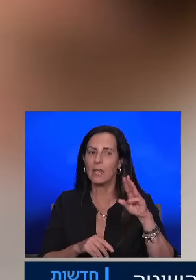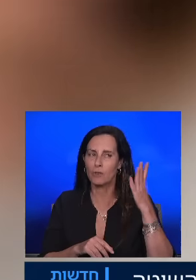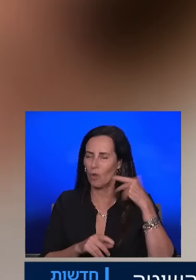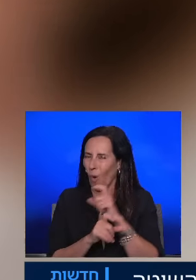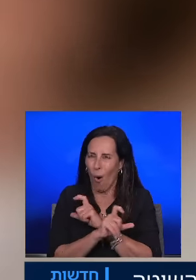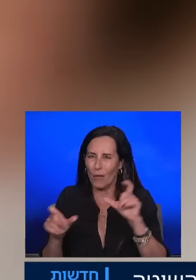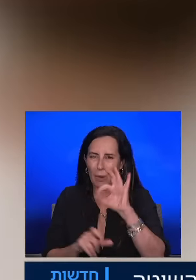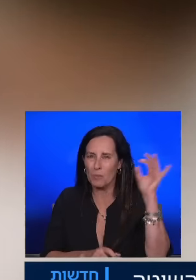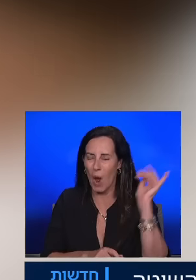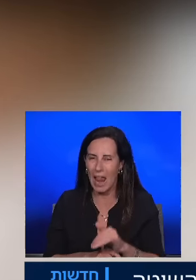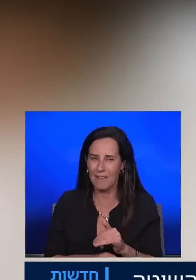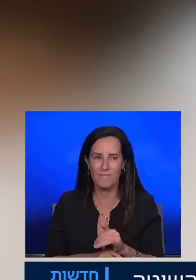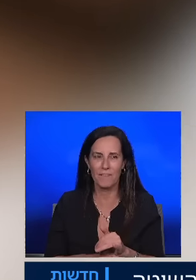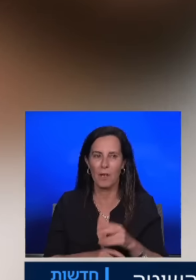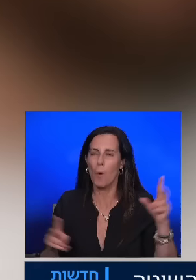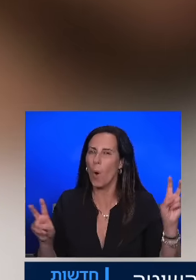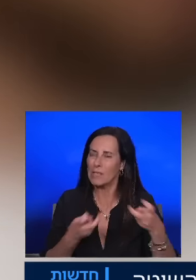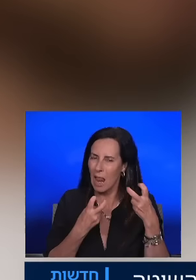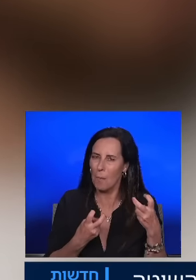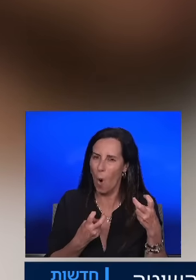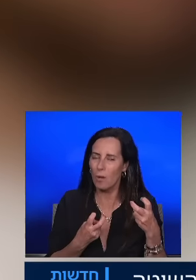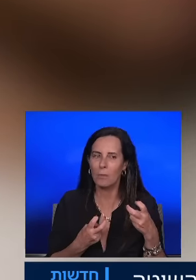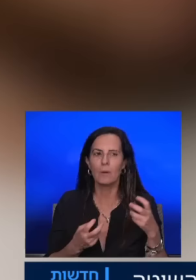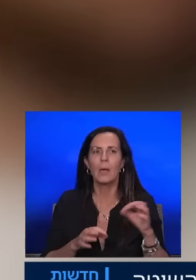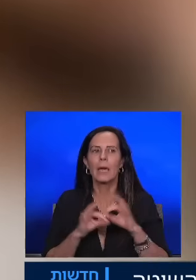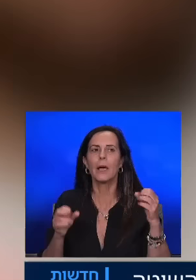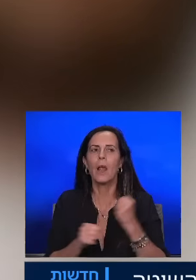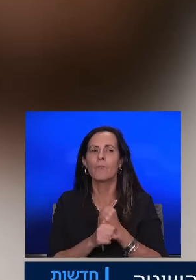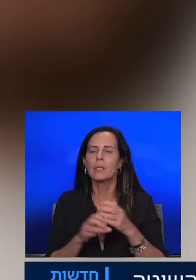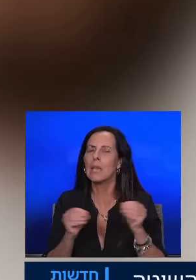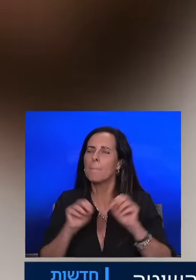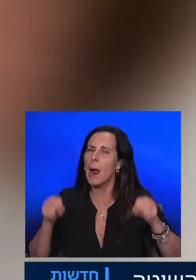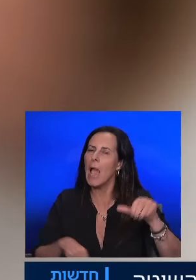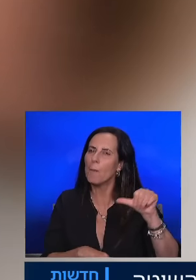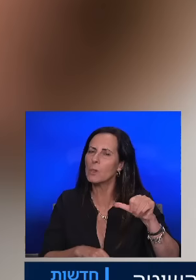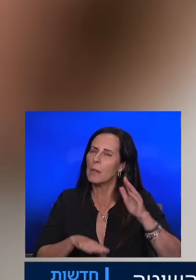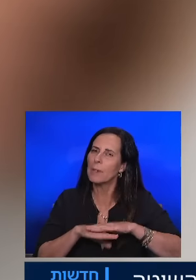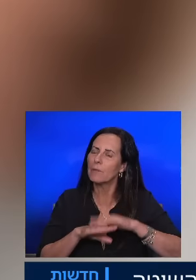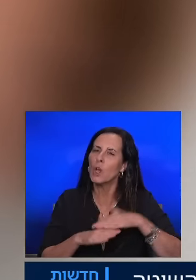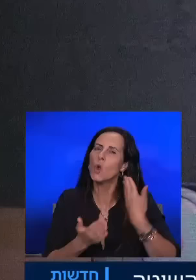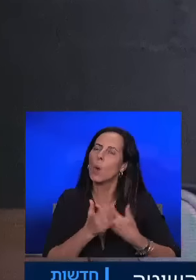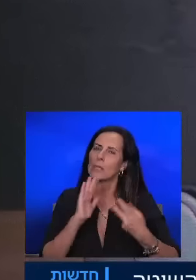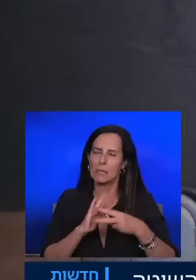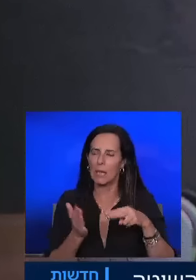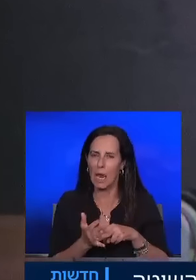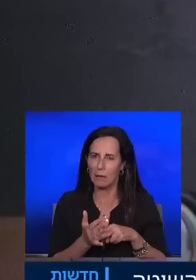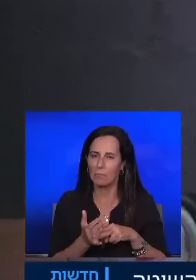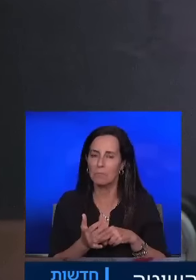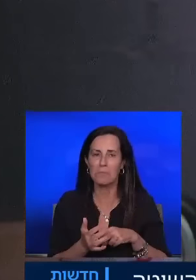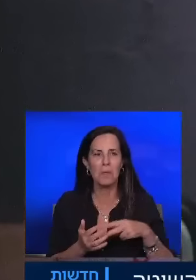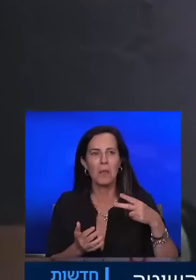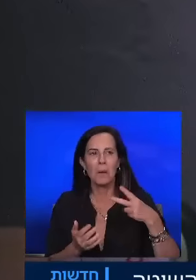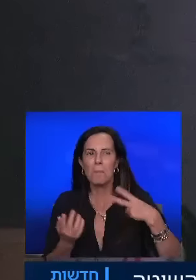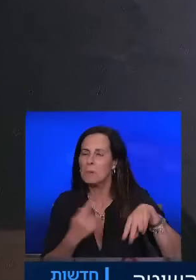של 500,000 שקלים בהוצאה לפועל, החל לעבוד לפתע עם בעלי המוזה בתפקיד יועץ אסטרטגי. מסתובב דרך